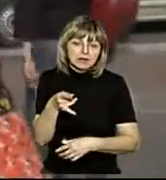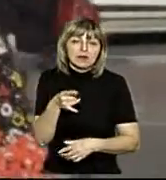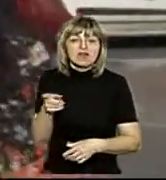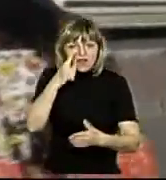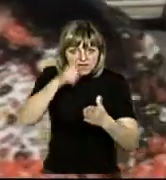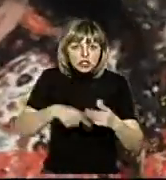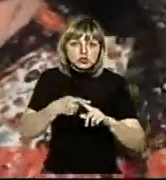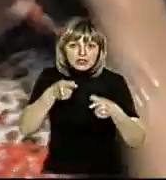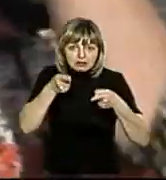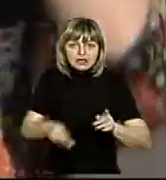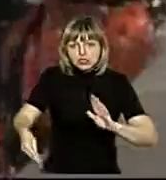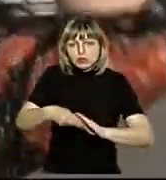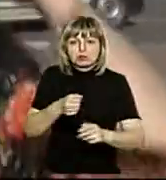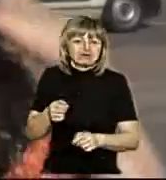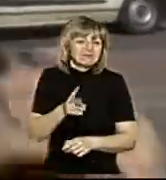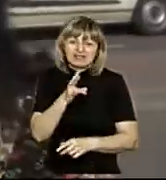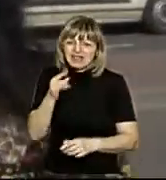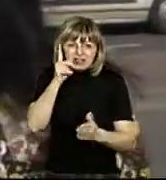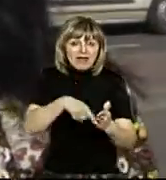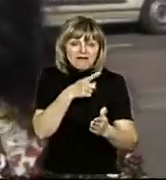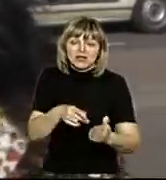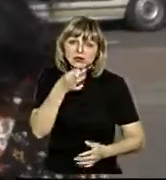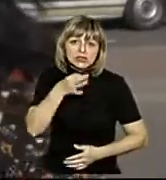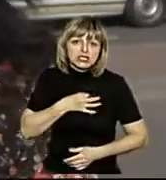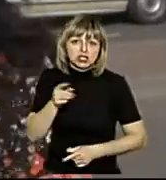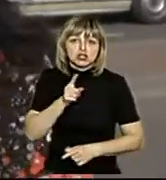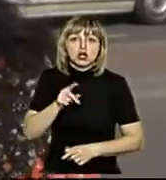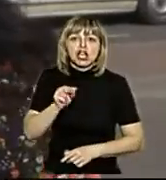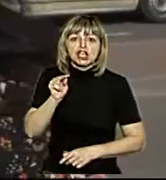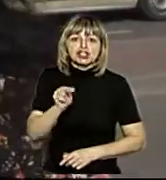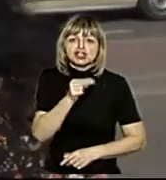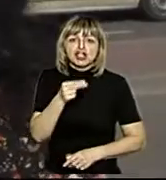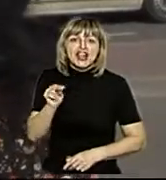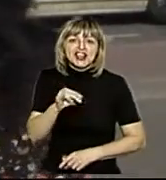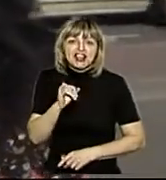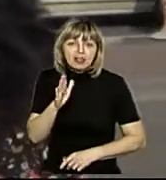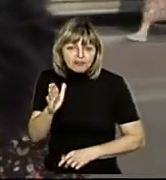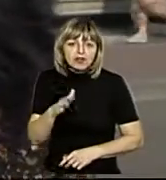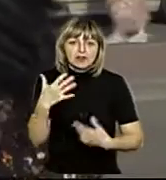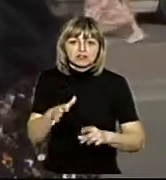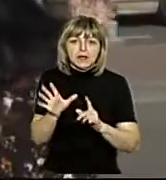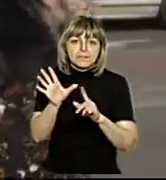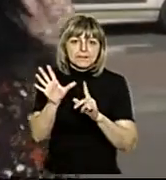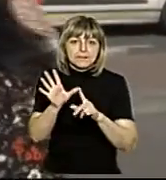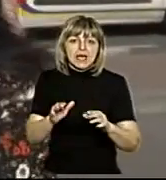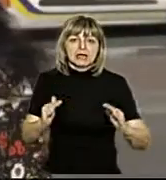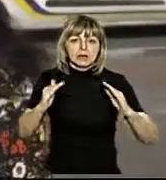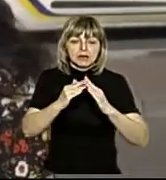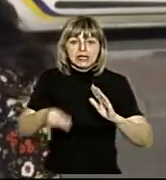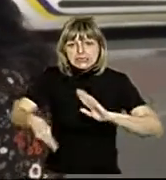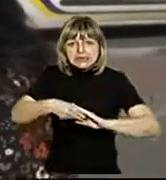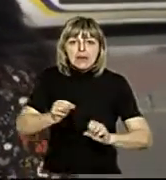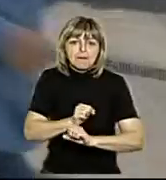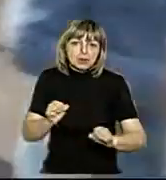замінування? Ні, я не вірю, тому що мені ще не подзвонили і сказали, що в Чернігові вже п'яте приміщення заміновують. Я думаю, що це